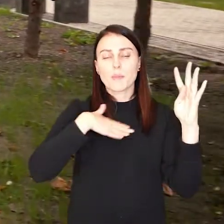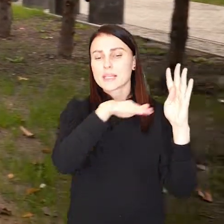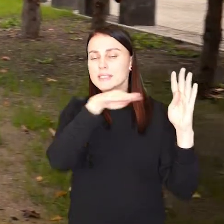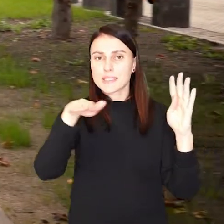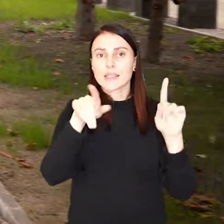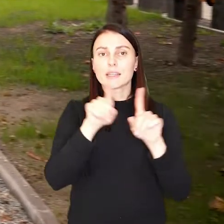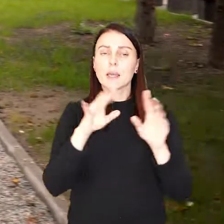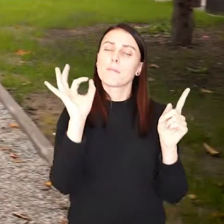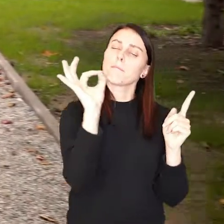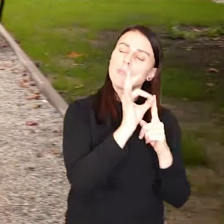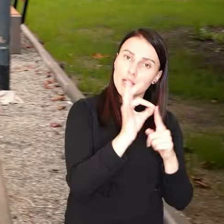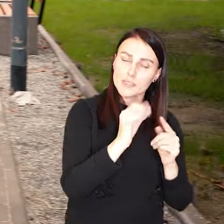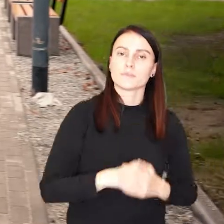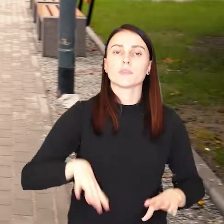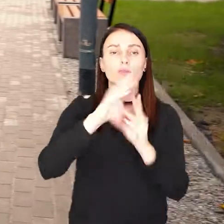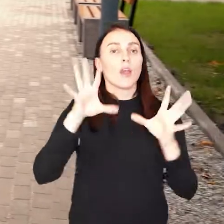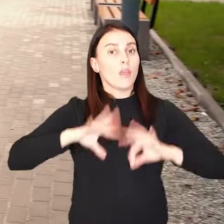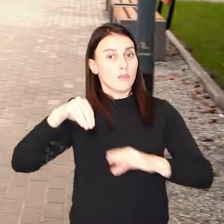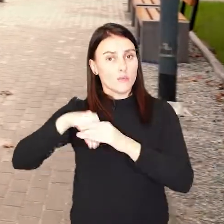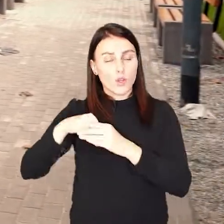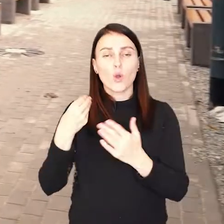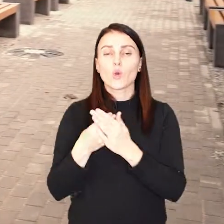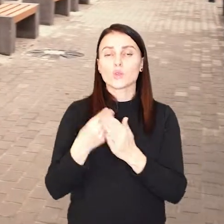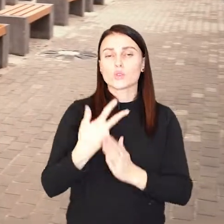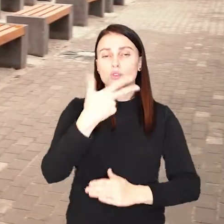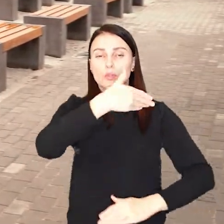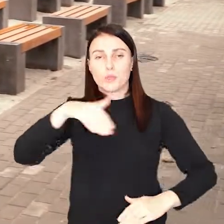parking. Inwestycja kosztowała ponad 3 miliony złotych.